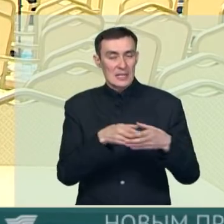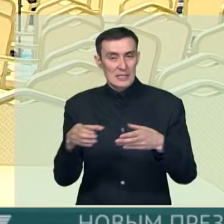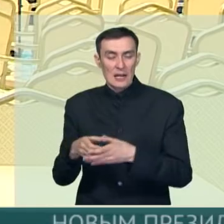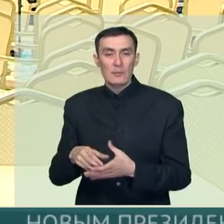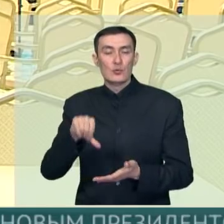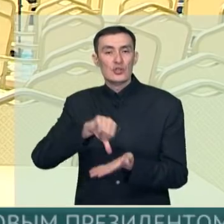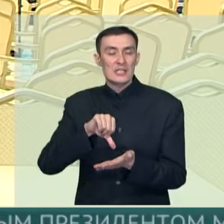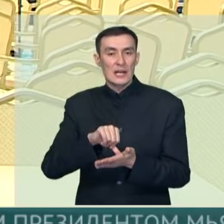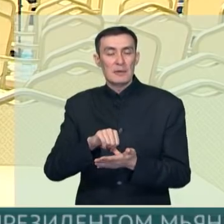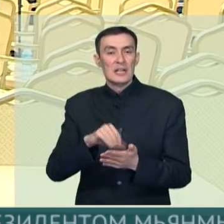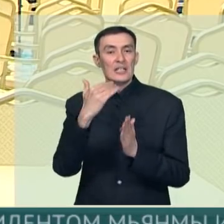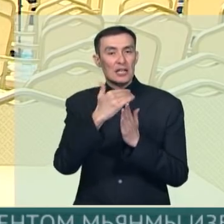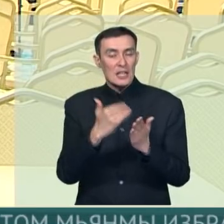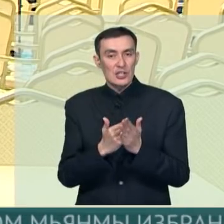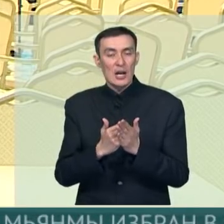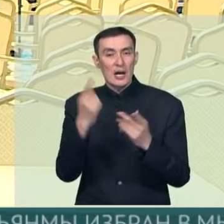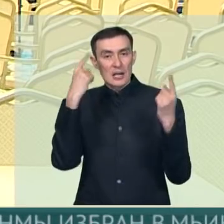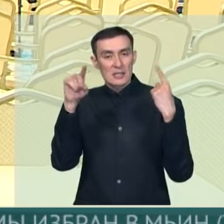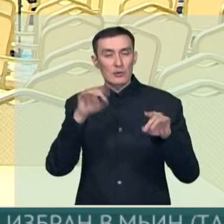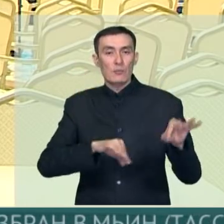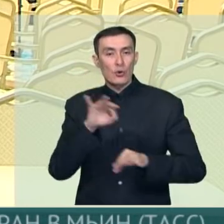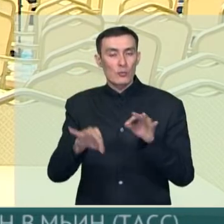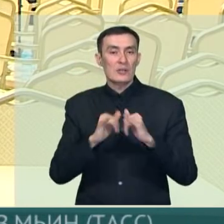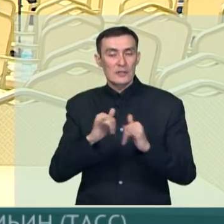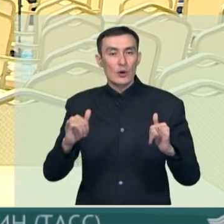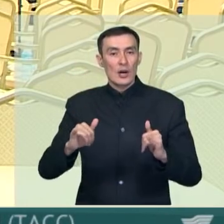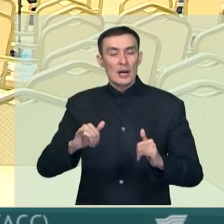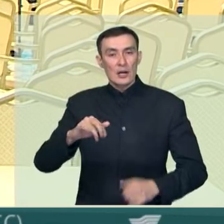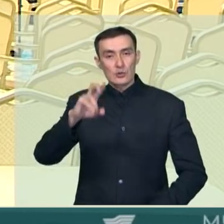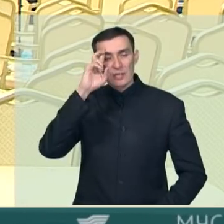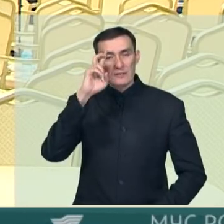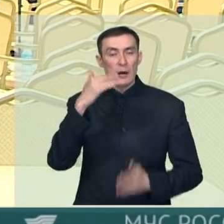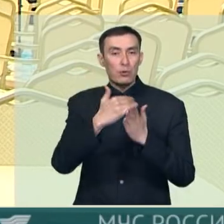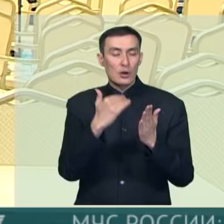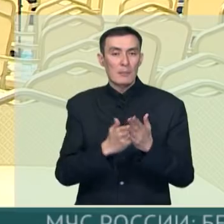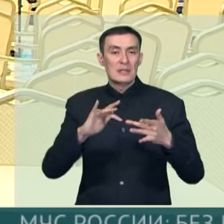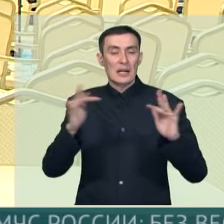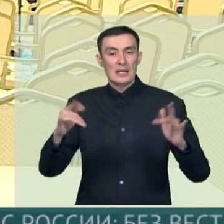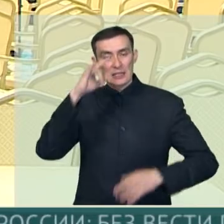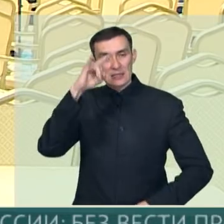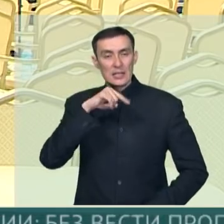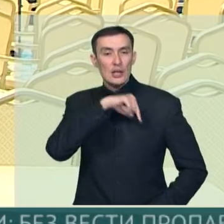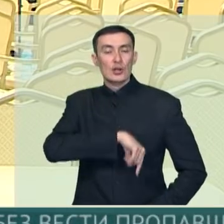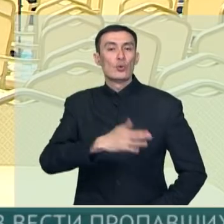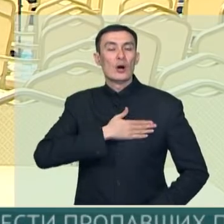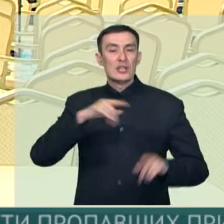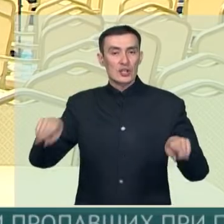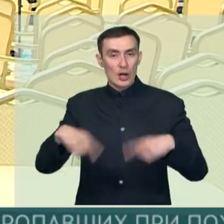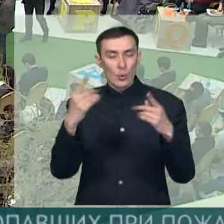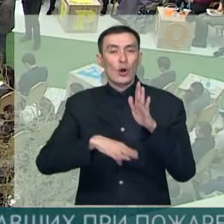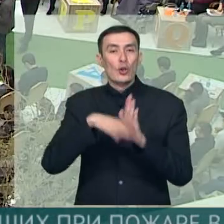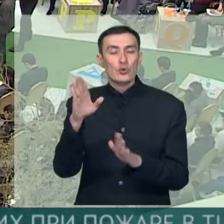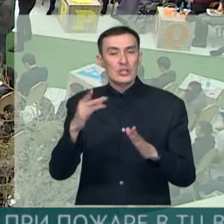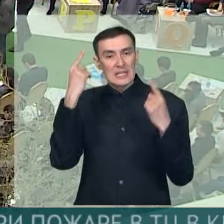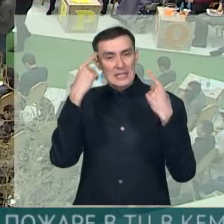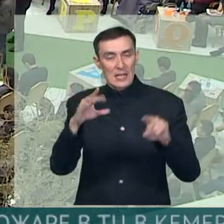участниками поставлена задача разработать проект по продвижению государственных программ «Цифровой Казахстан» и «Рухани Жангыру». Лучшие из